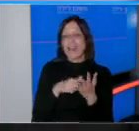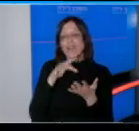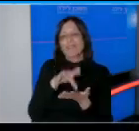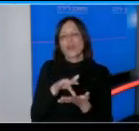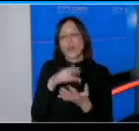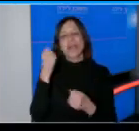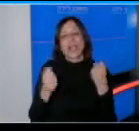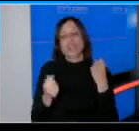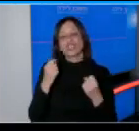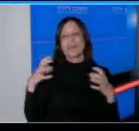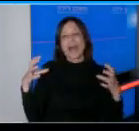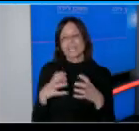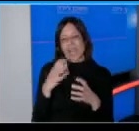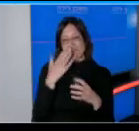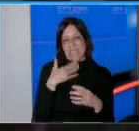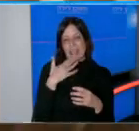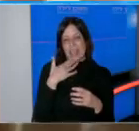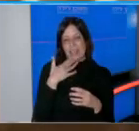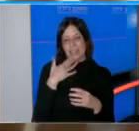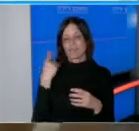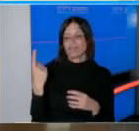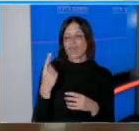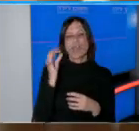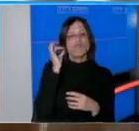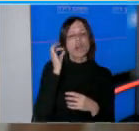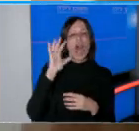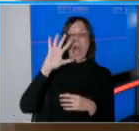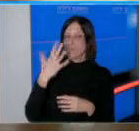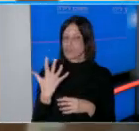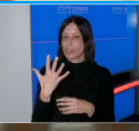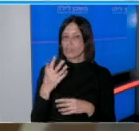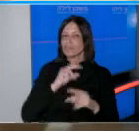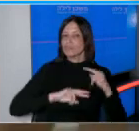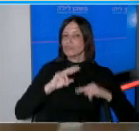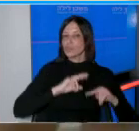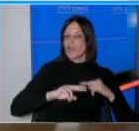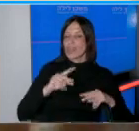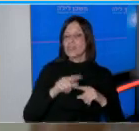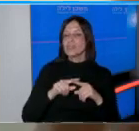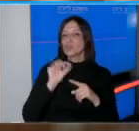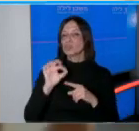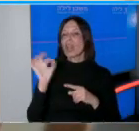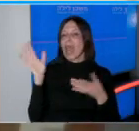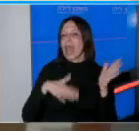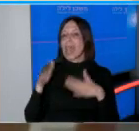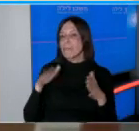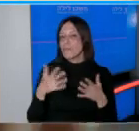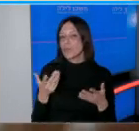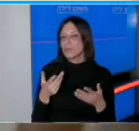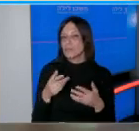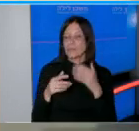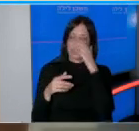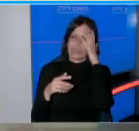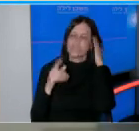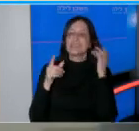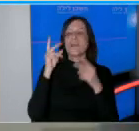כך בחברה הישראלית. הלא כל אישה חמישית, סובלת מאיזשהו סוג של אלימות. זה מטורף. זה לא מחלה נדירה, זה